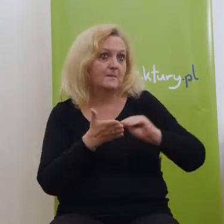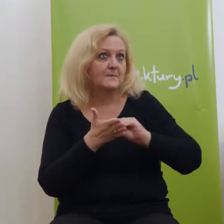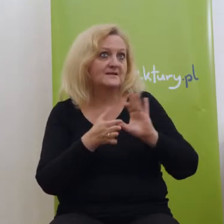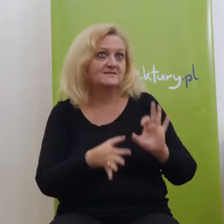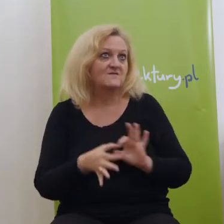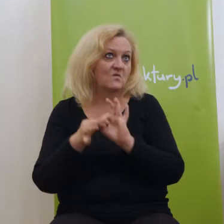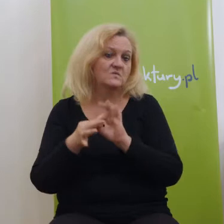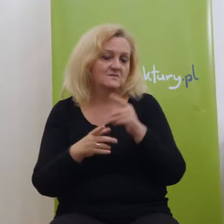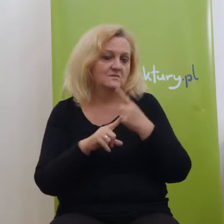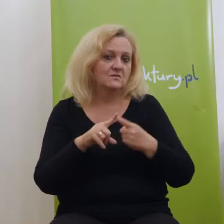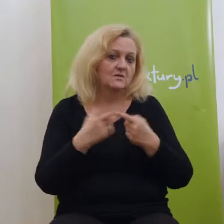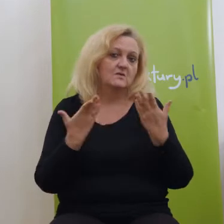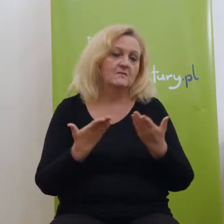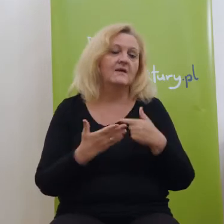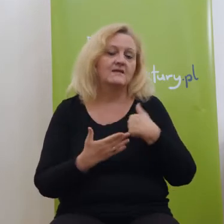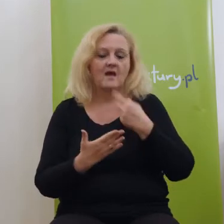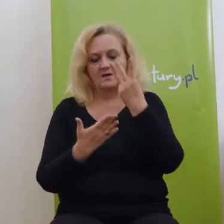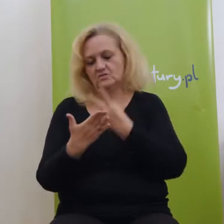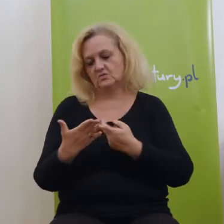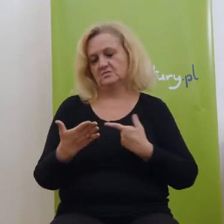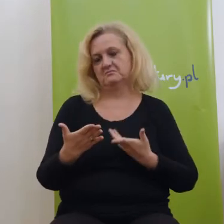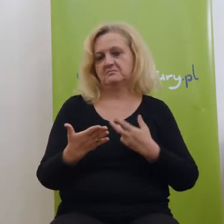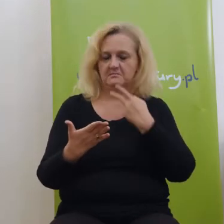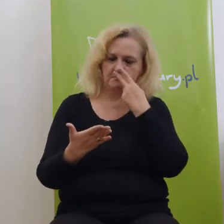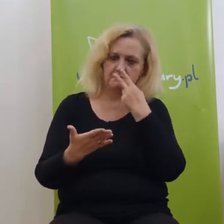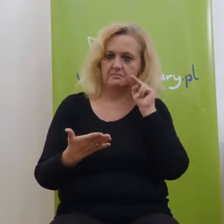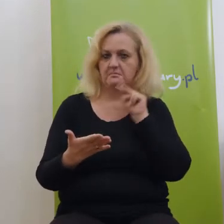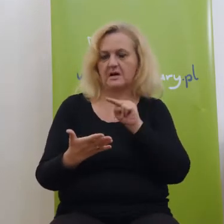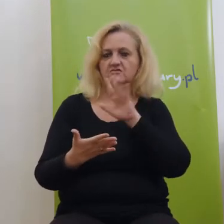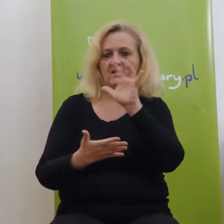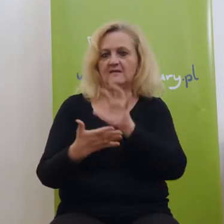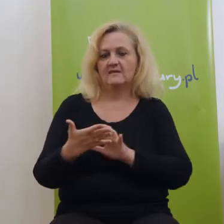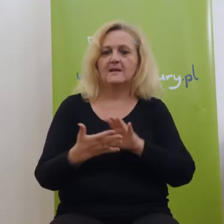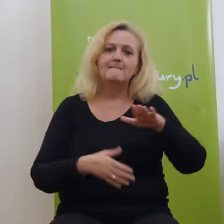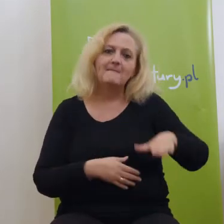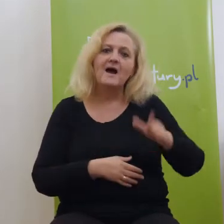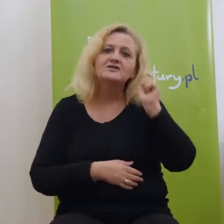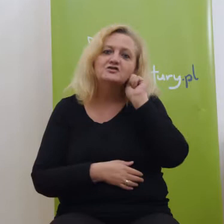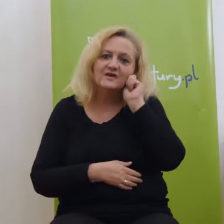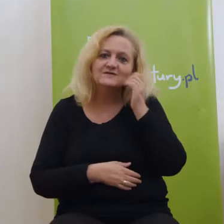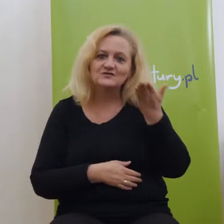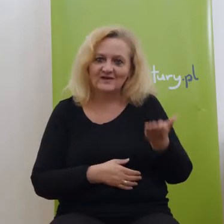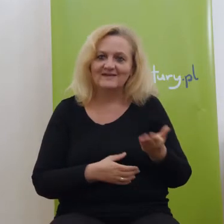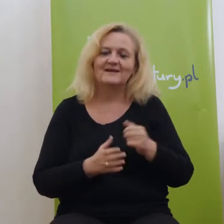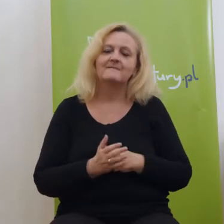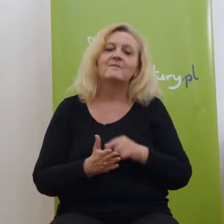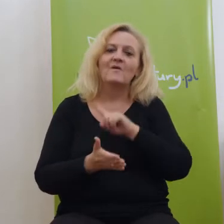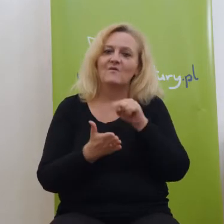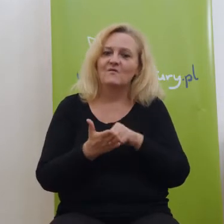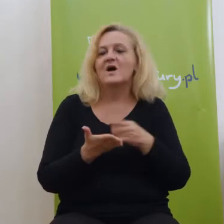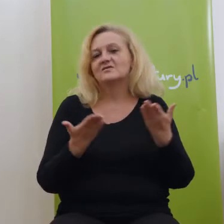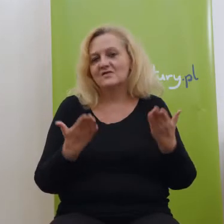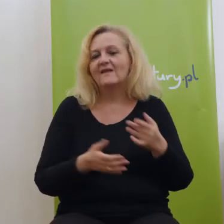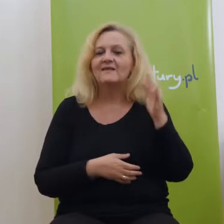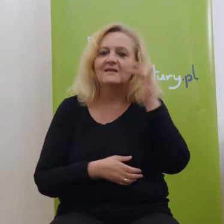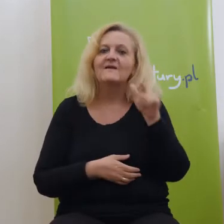że tak jak ją czytałam i patrzyłam na ten gest małej dziewczynki, która no właśnie